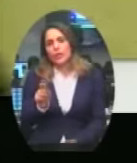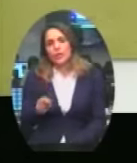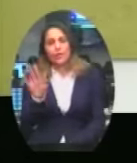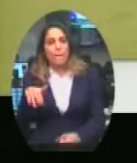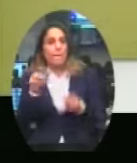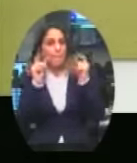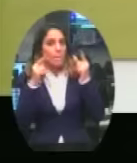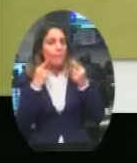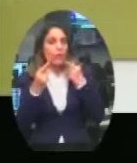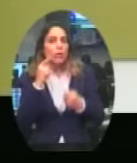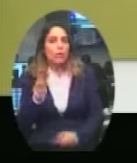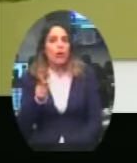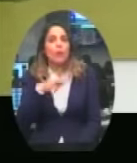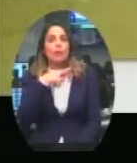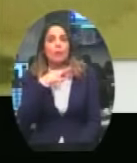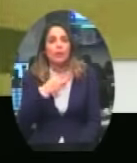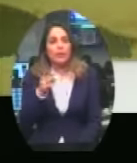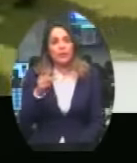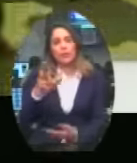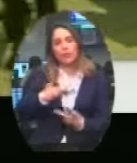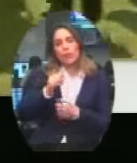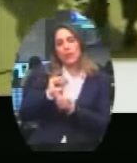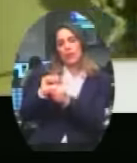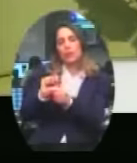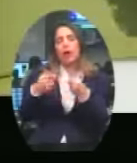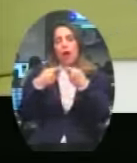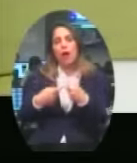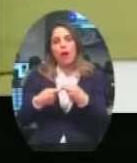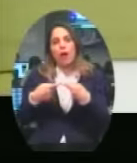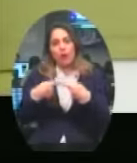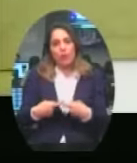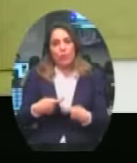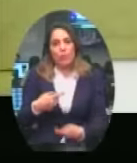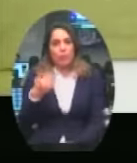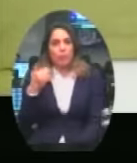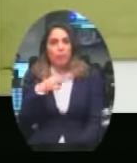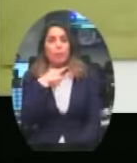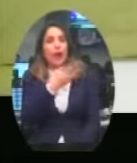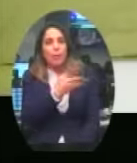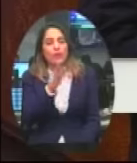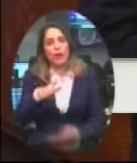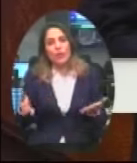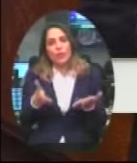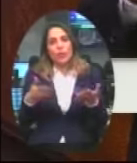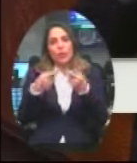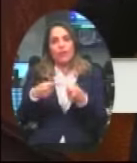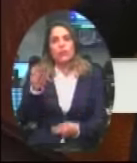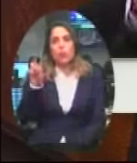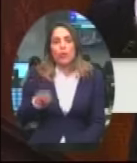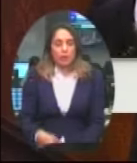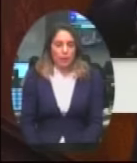הבריטי, שהמהלכה זכה לתמיכה של מספר חברי פרלמנט, בדומה לעידוד לא זכתה מחבר הכנסת עודה.